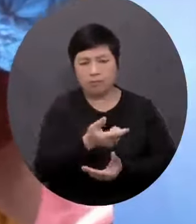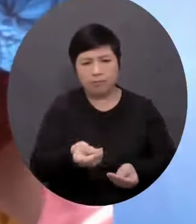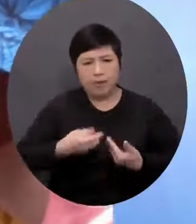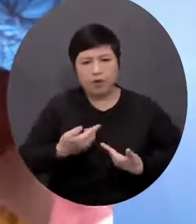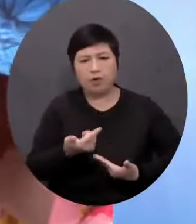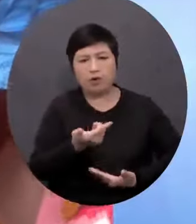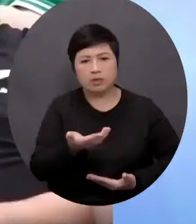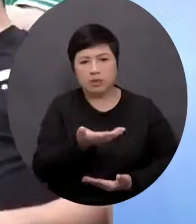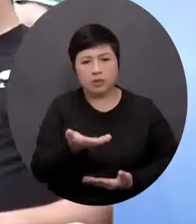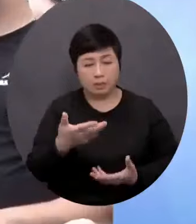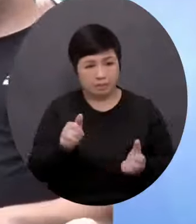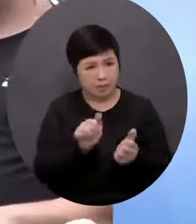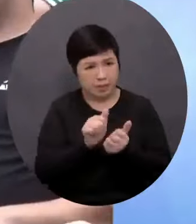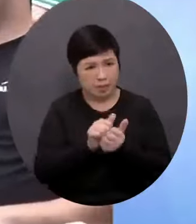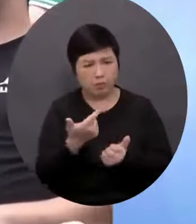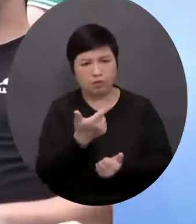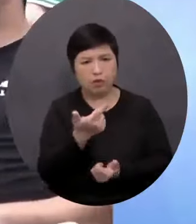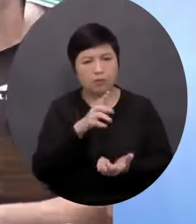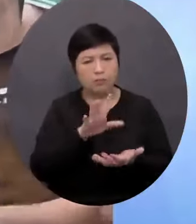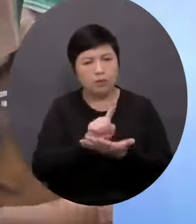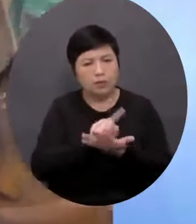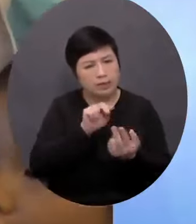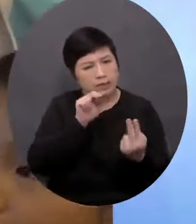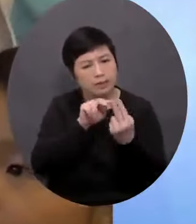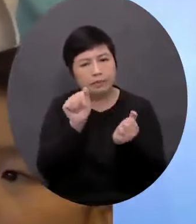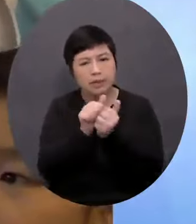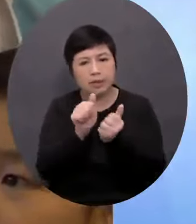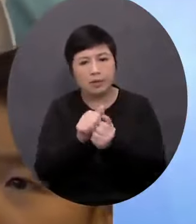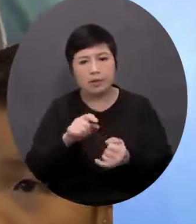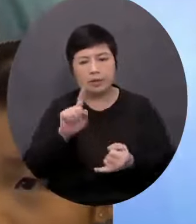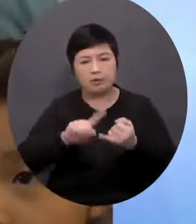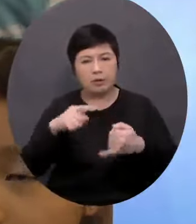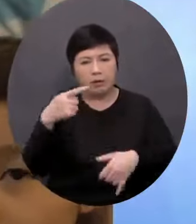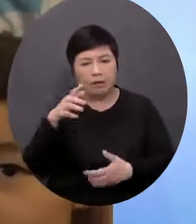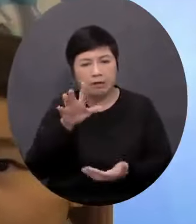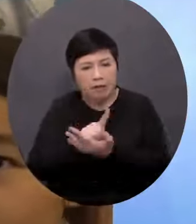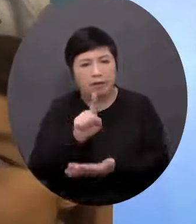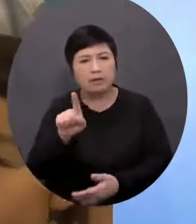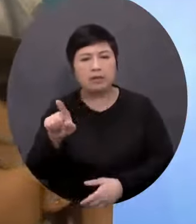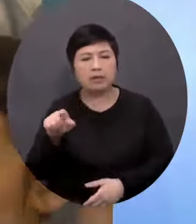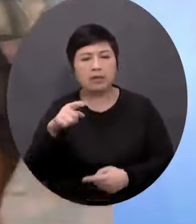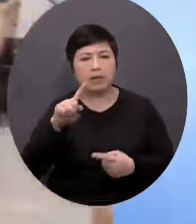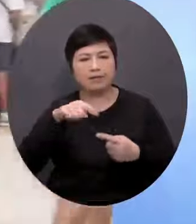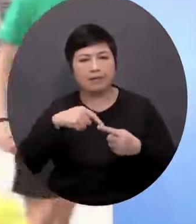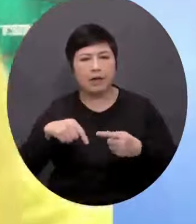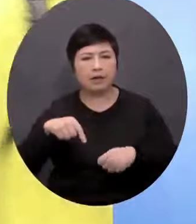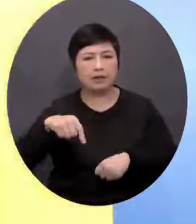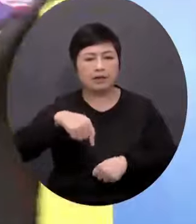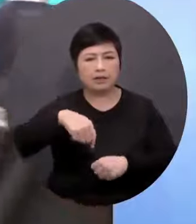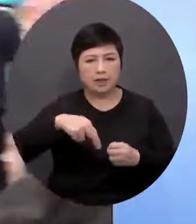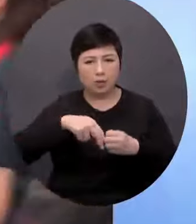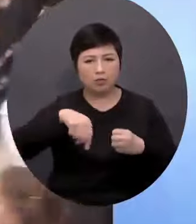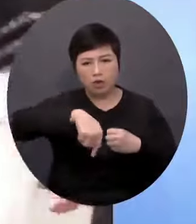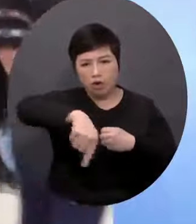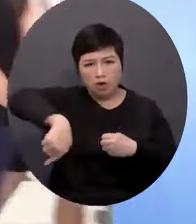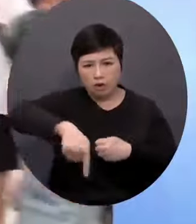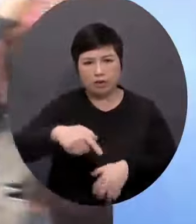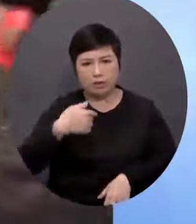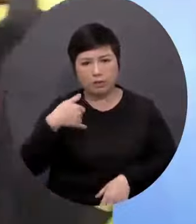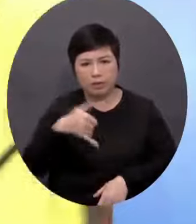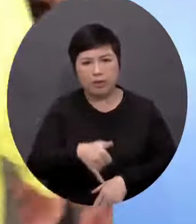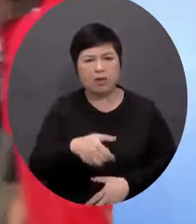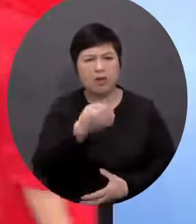好多朋友，其实每年嚟都见朋友多嘅都系。 最尾一年喺大球场啊嘛，所以我哋特登一定要入嚟啊。咁呢边港岛区